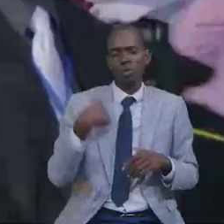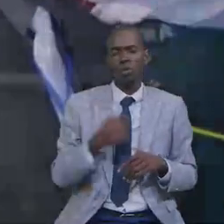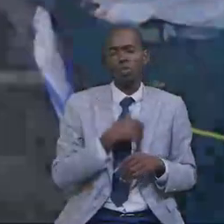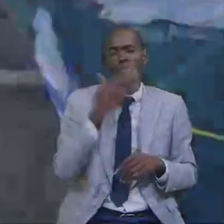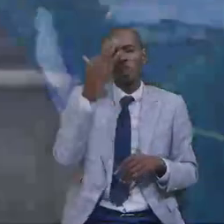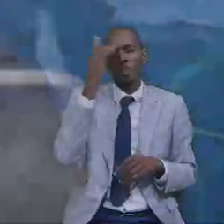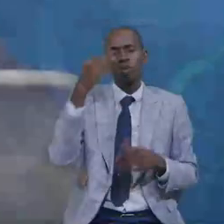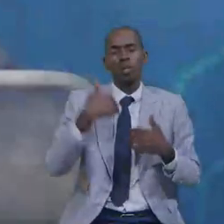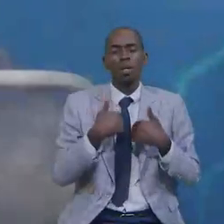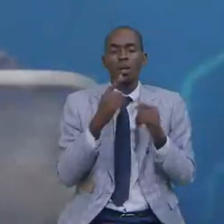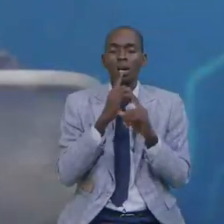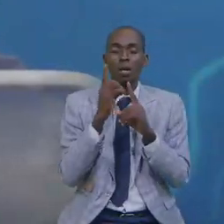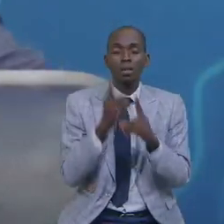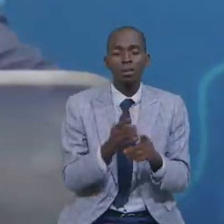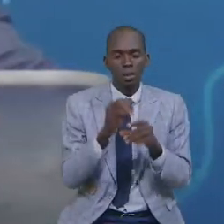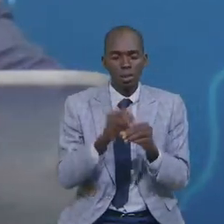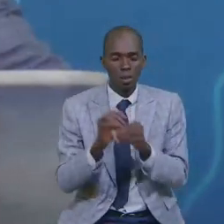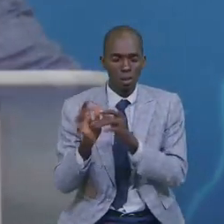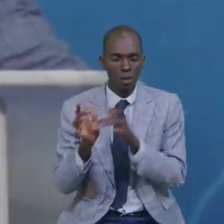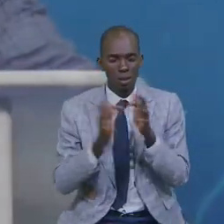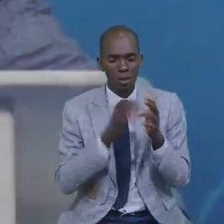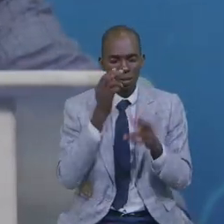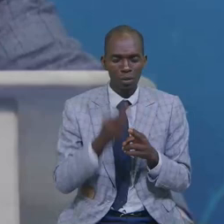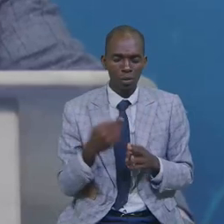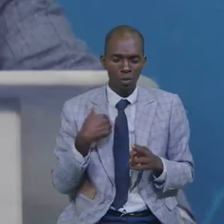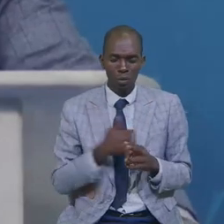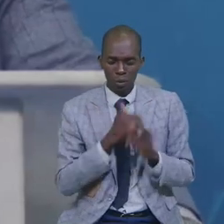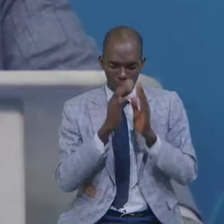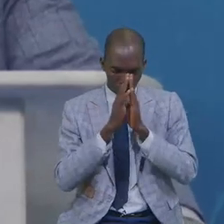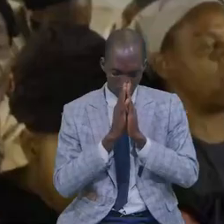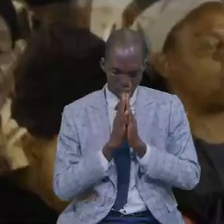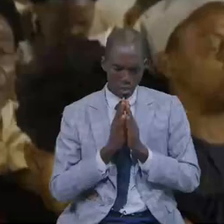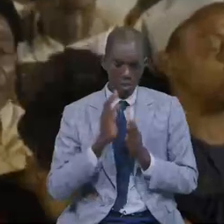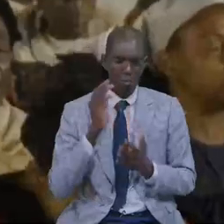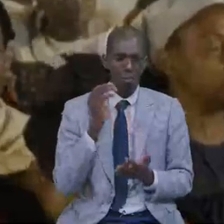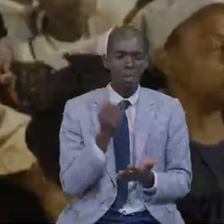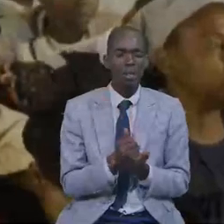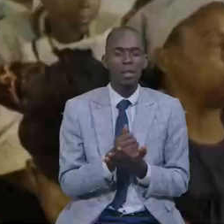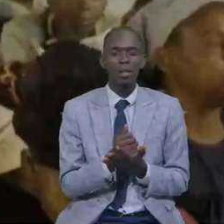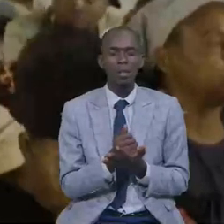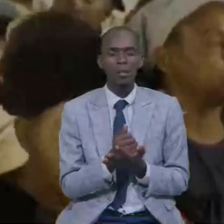l'exaucement au nom de Jésus nous prions